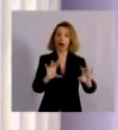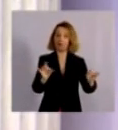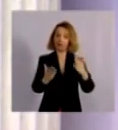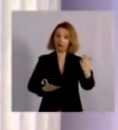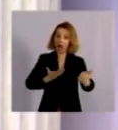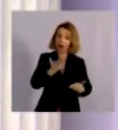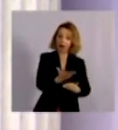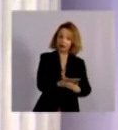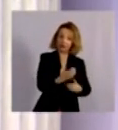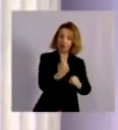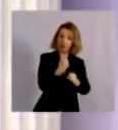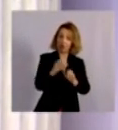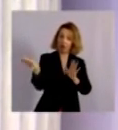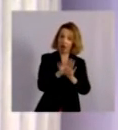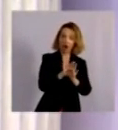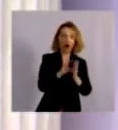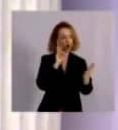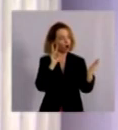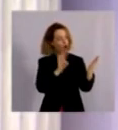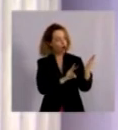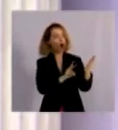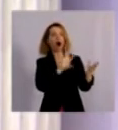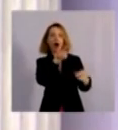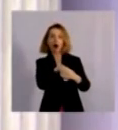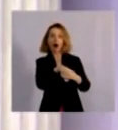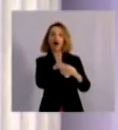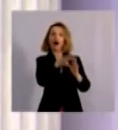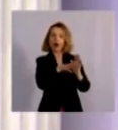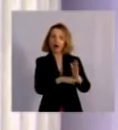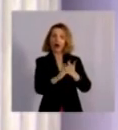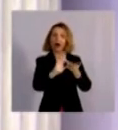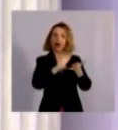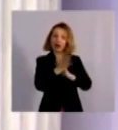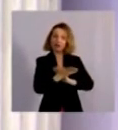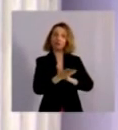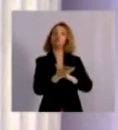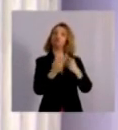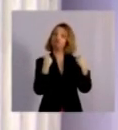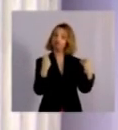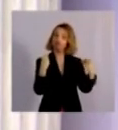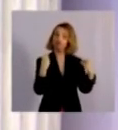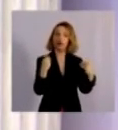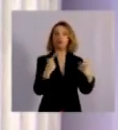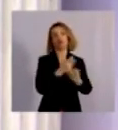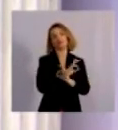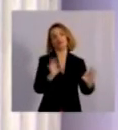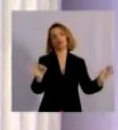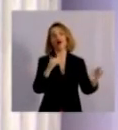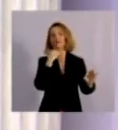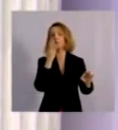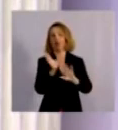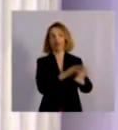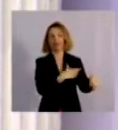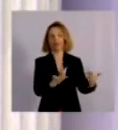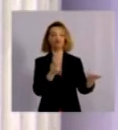ένας απαιτητικός εργοδότης. Ταυτόχρονα είναι ένα πρόγραμμα το οποίο, όπως ακούσαμε, στηρίζει